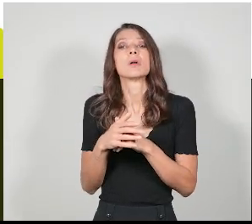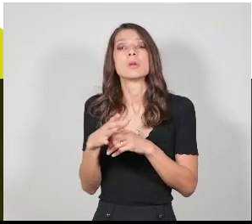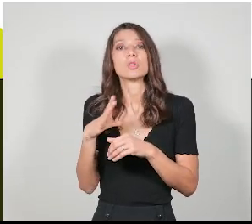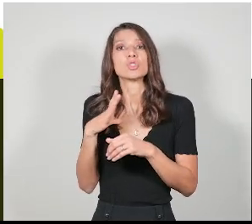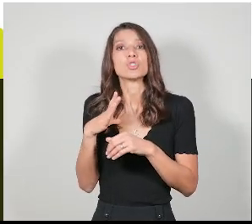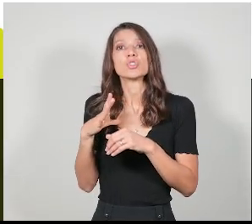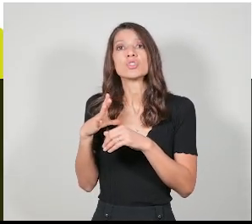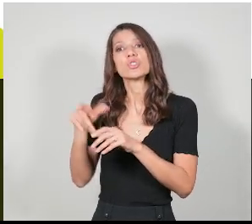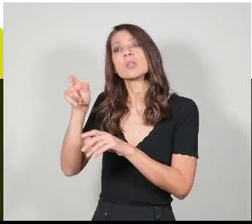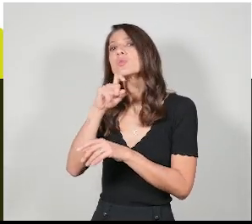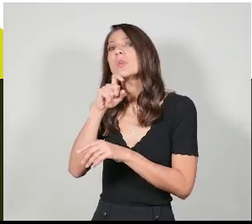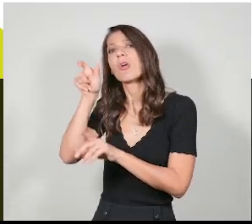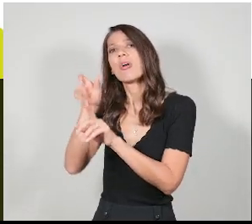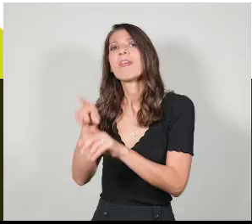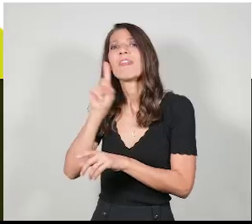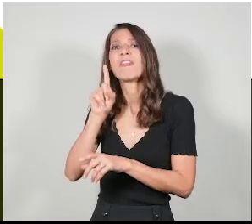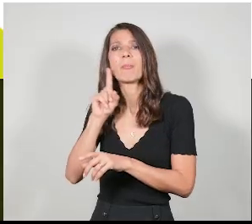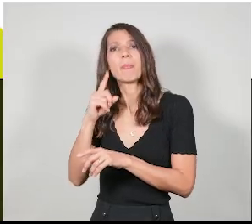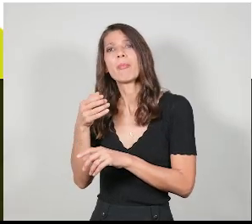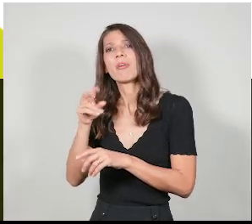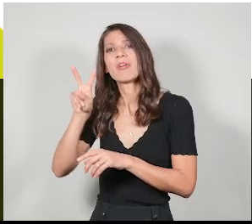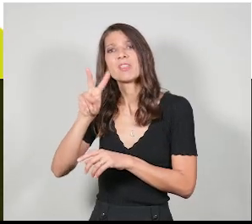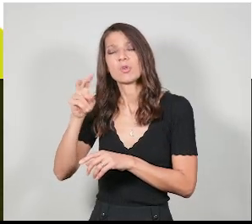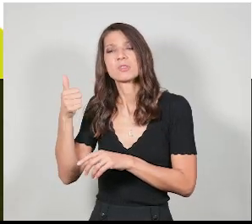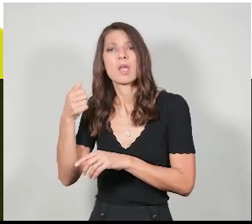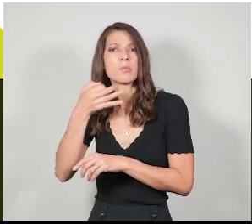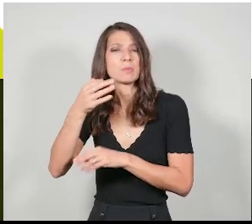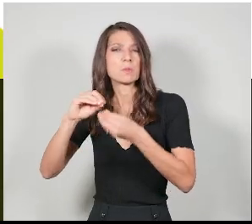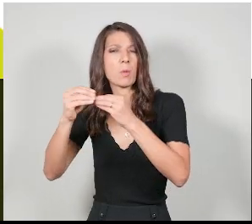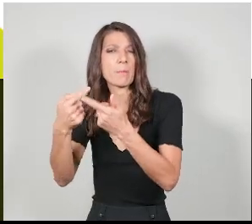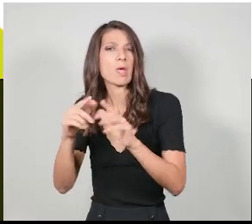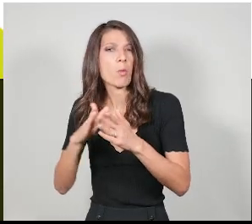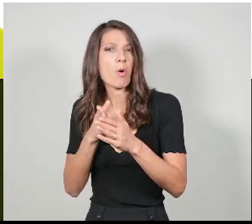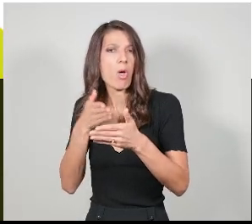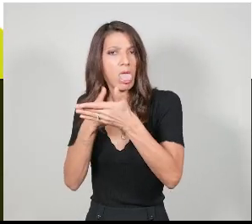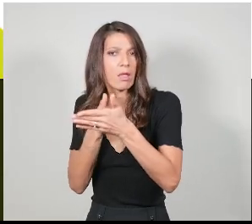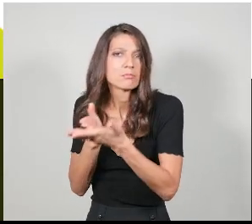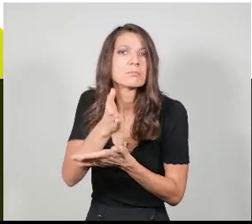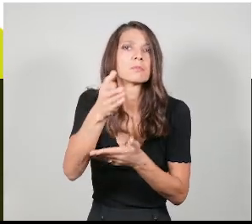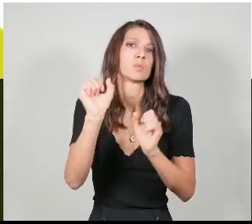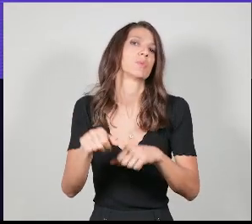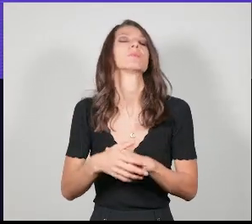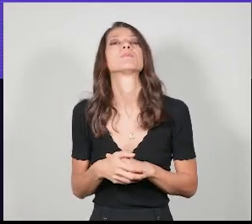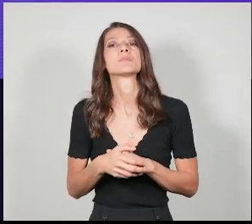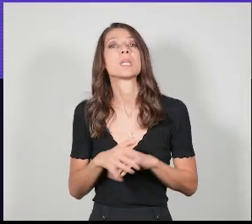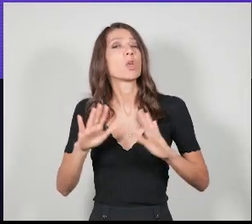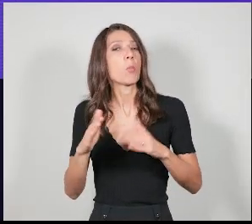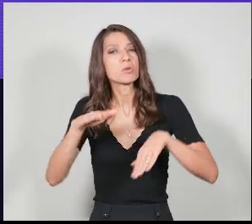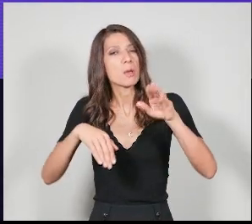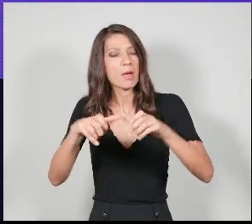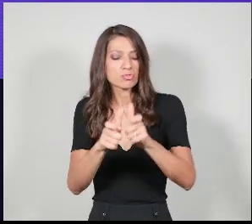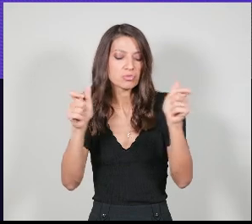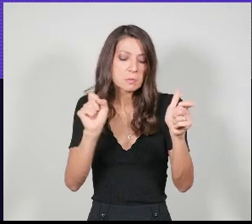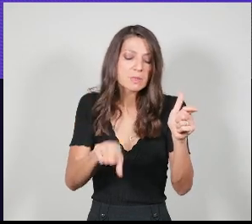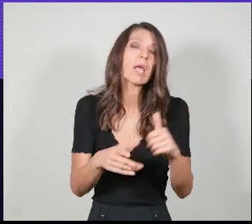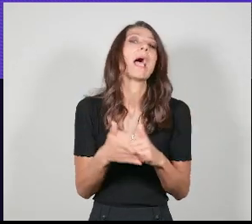posées Myriam Winantz tout à l'heure. Et comment fonctionnerait une telle structure ? Effectivement, cette catégorie unique, alors je préfère le